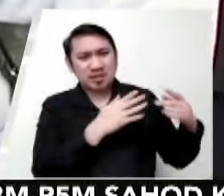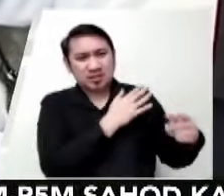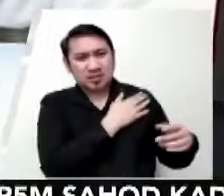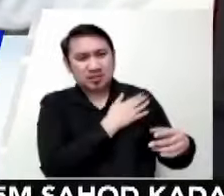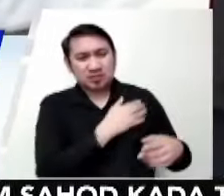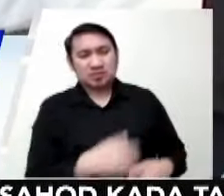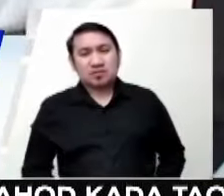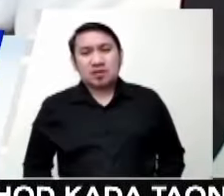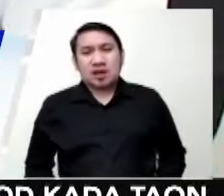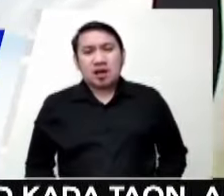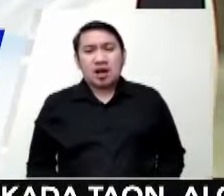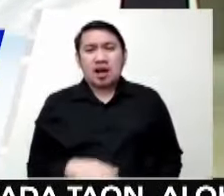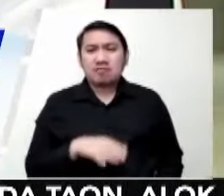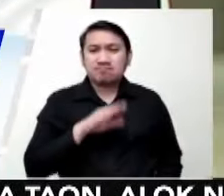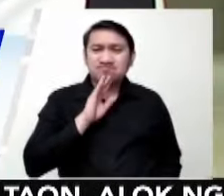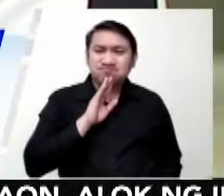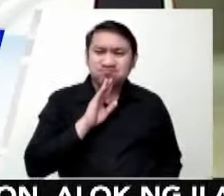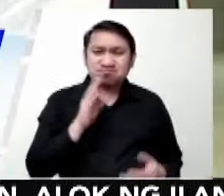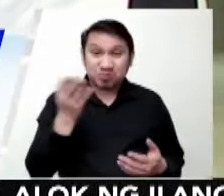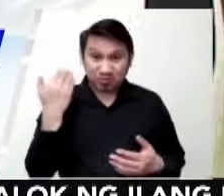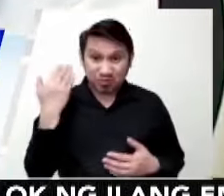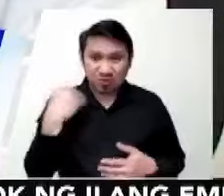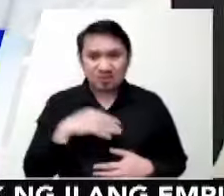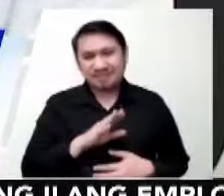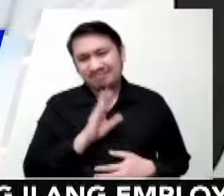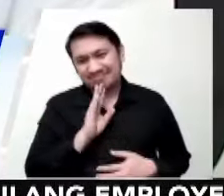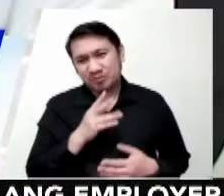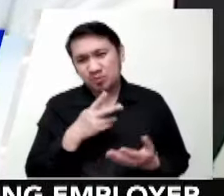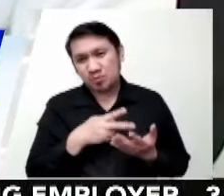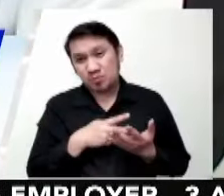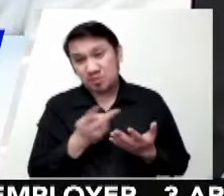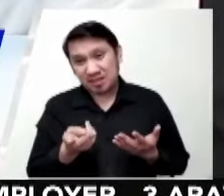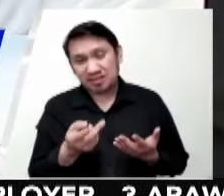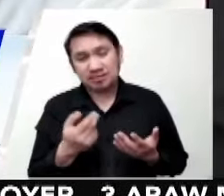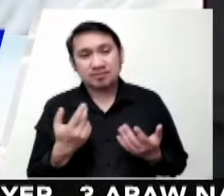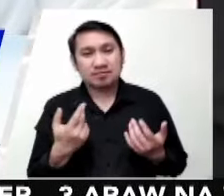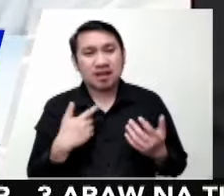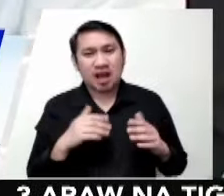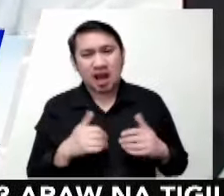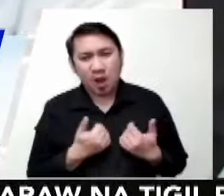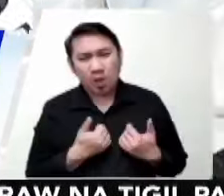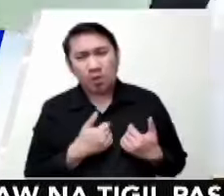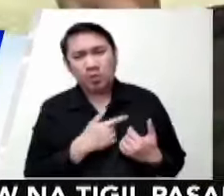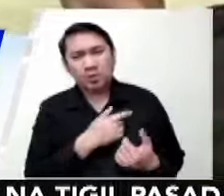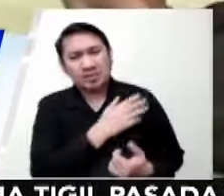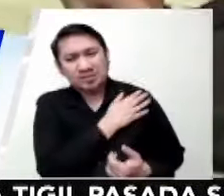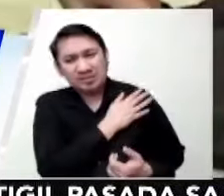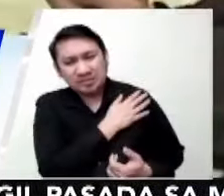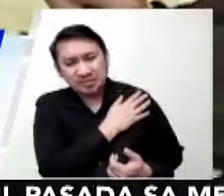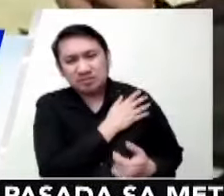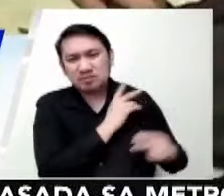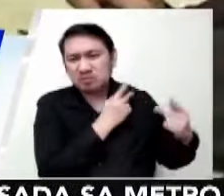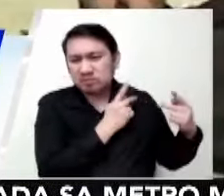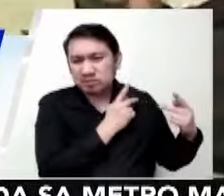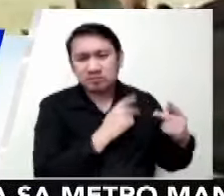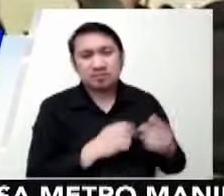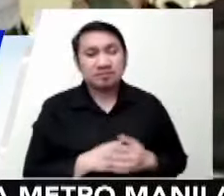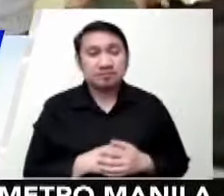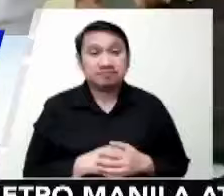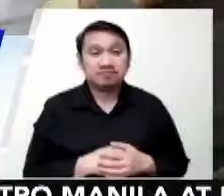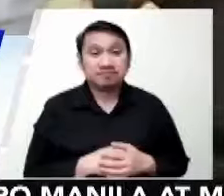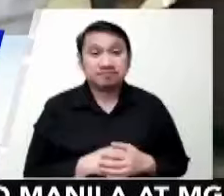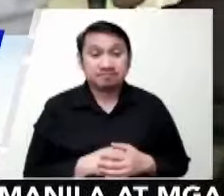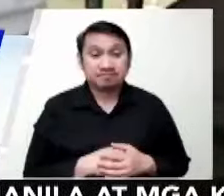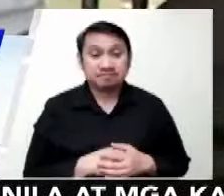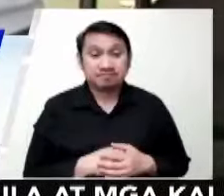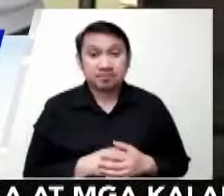kasi paano ko i-handle yung injury ko po kasi masakit pa talaga. Dahil sa kanila, limang boksingerong